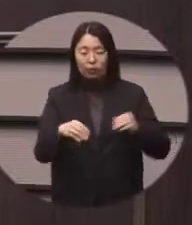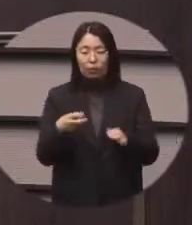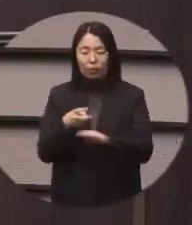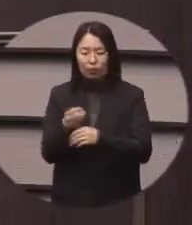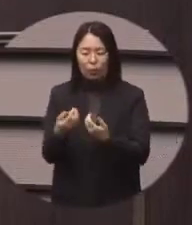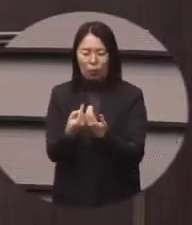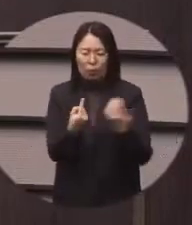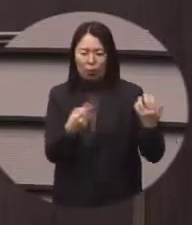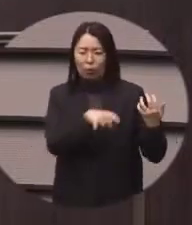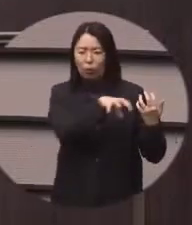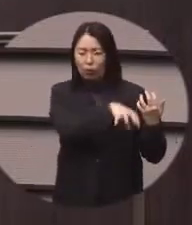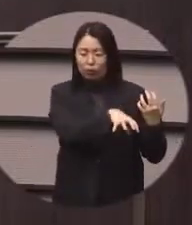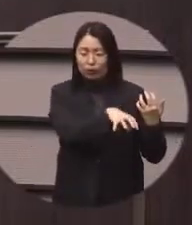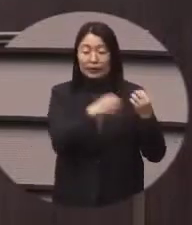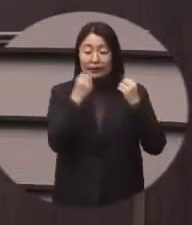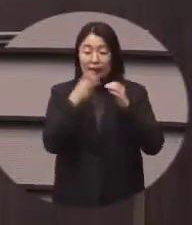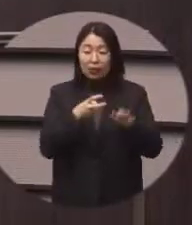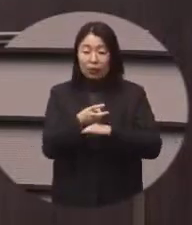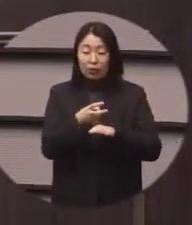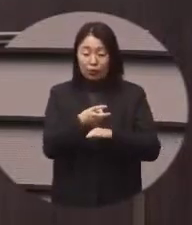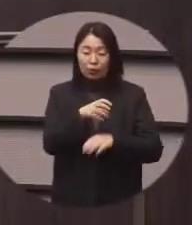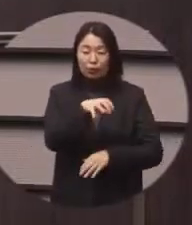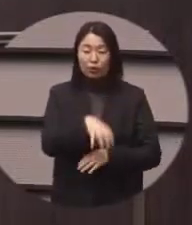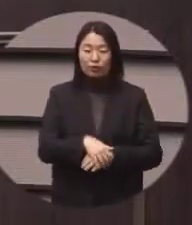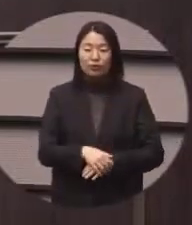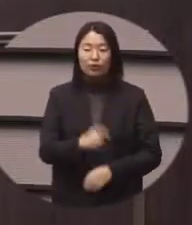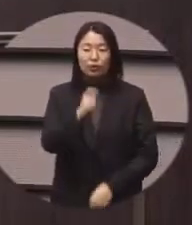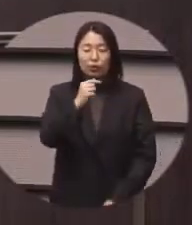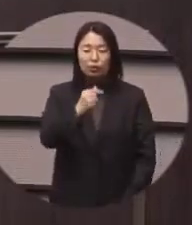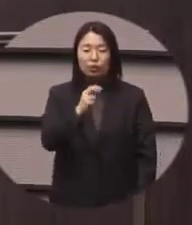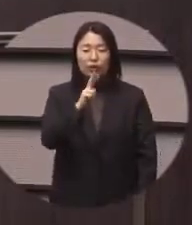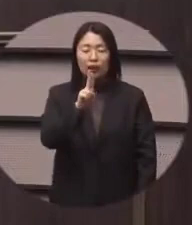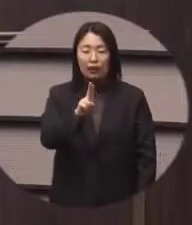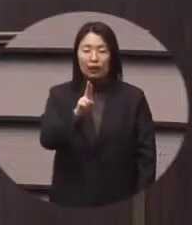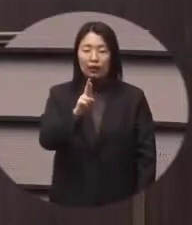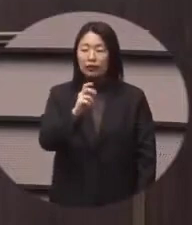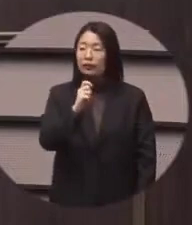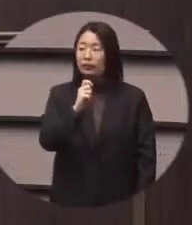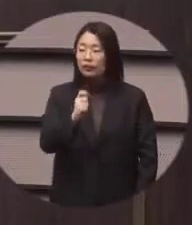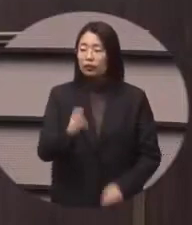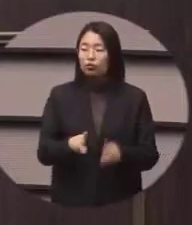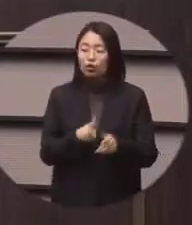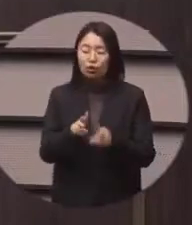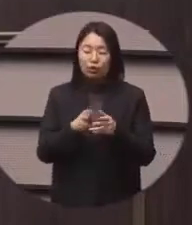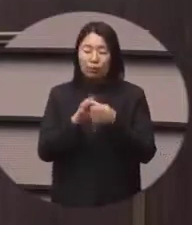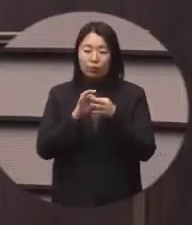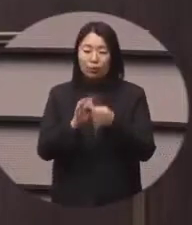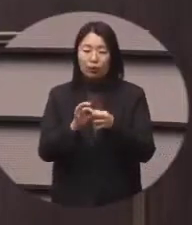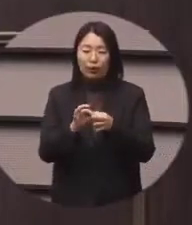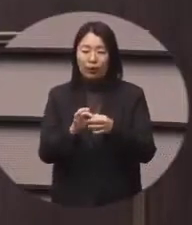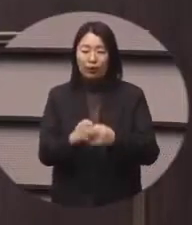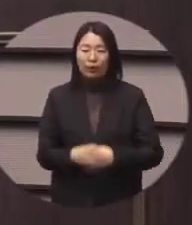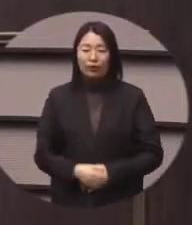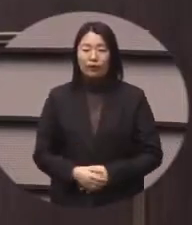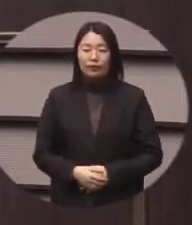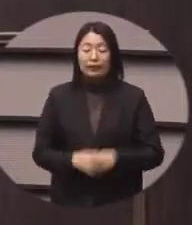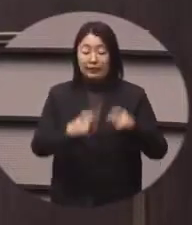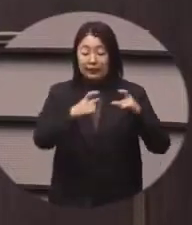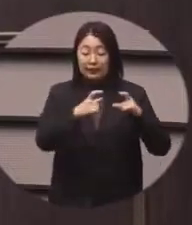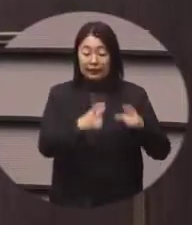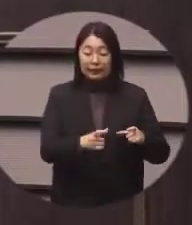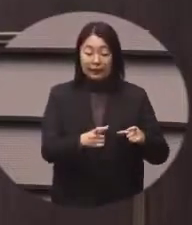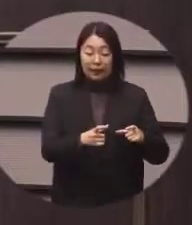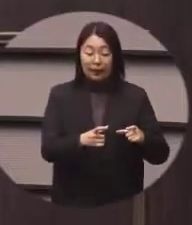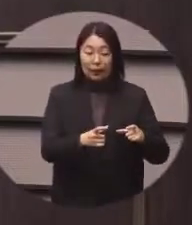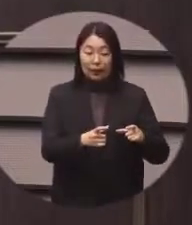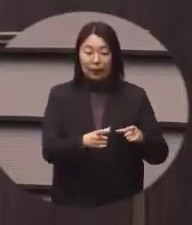새로운 교통 수단인 GRT 운송사업을 내년 상반기 중에 도입하여 지역별